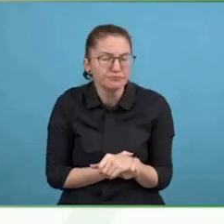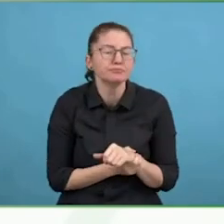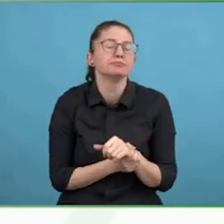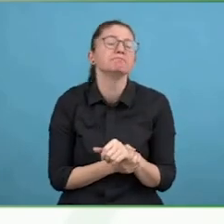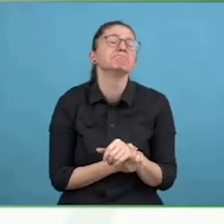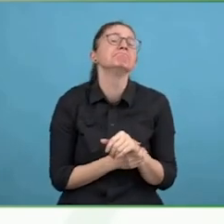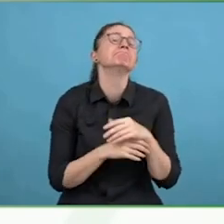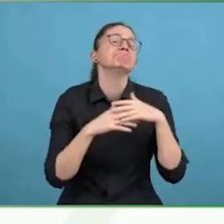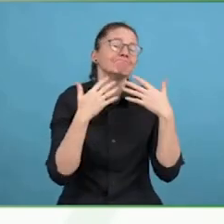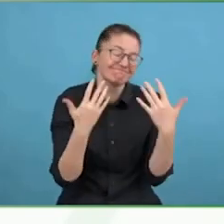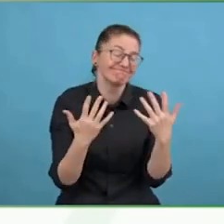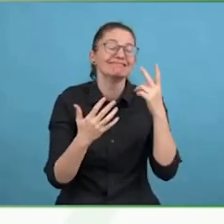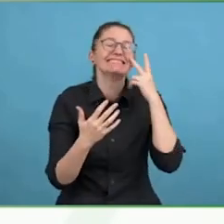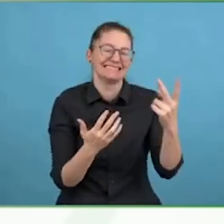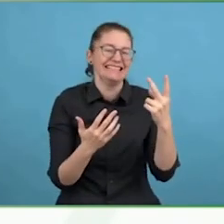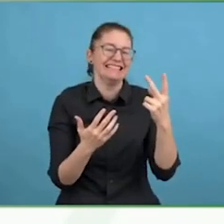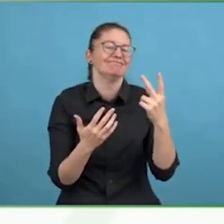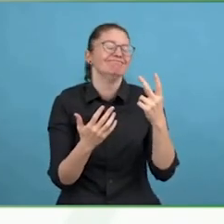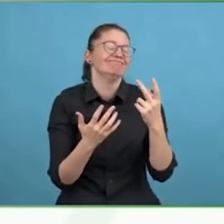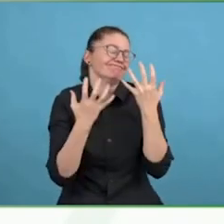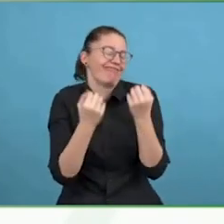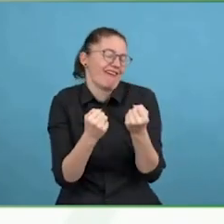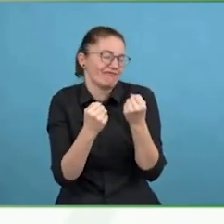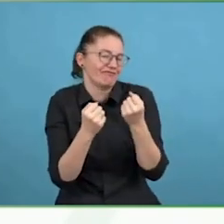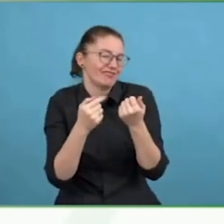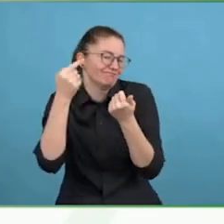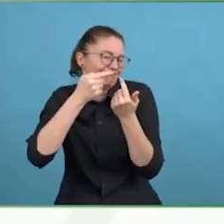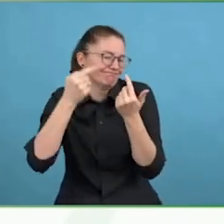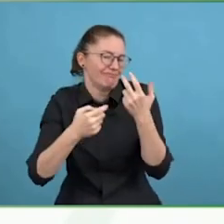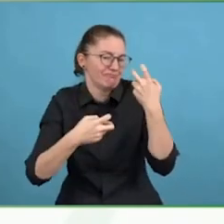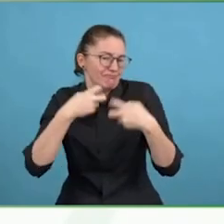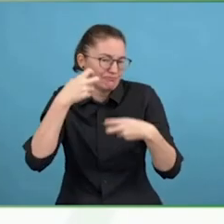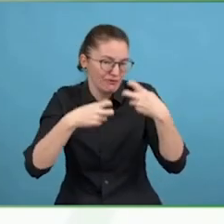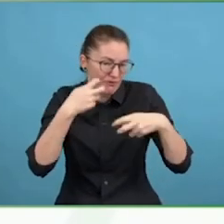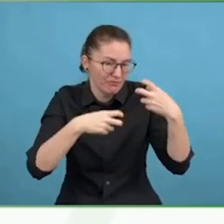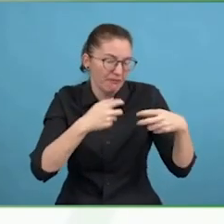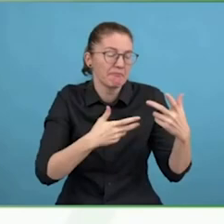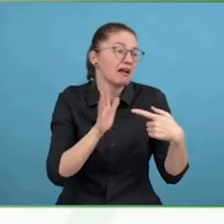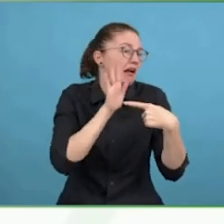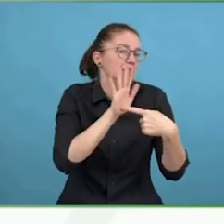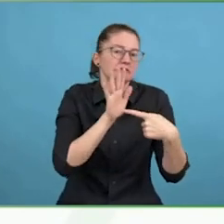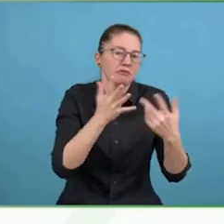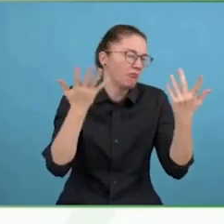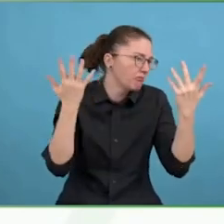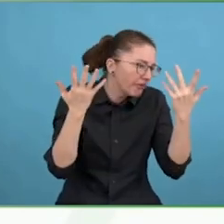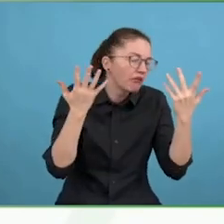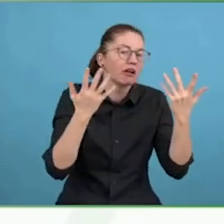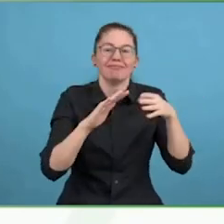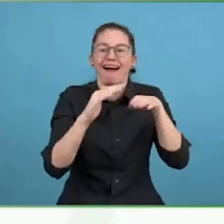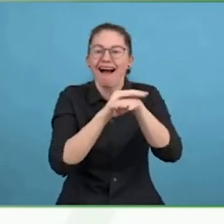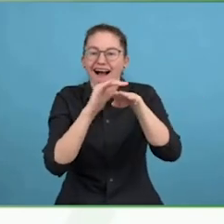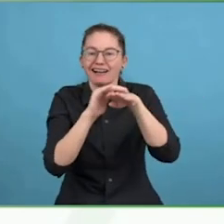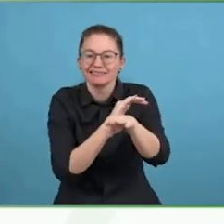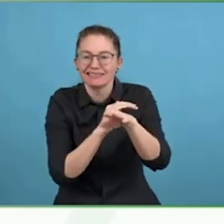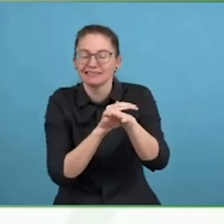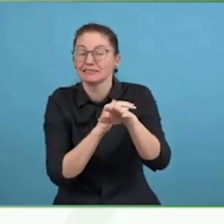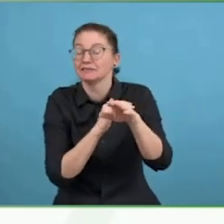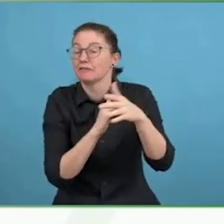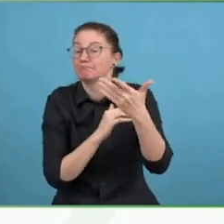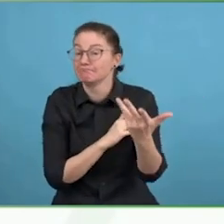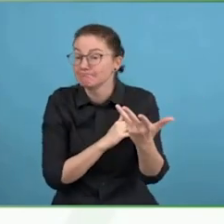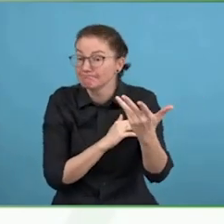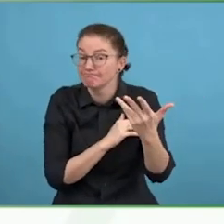judiciary you say the law references و برابری در حقوق و رفع تبعیض